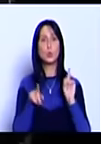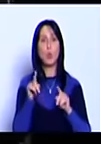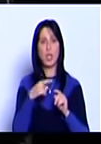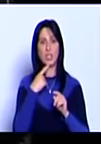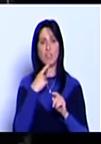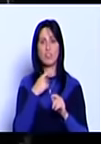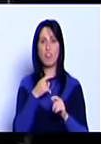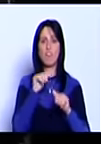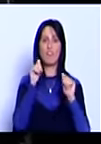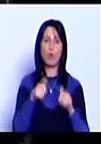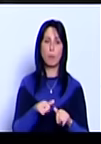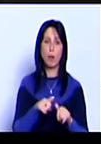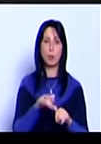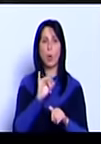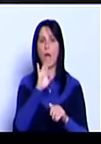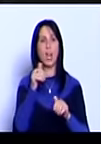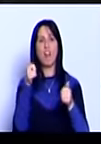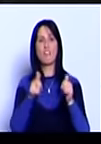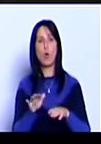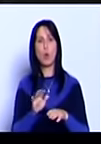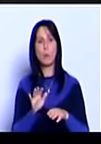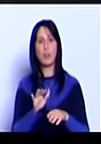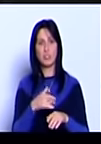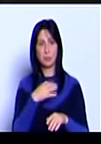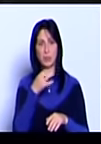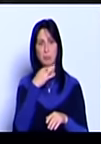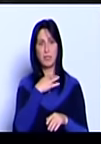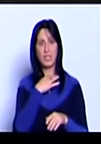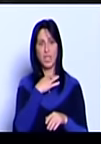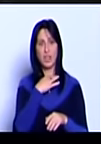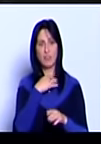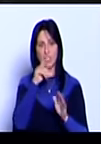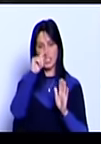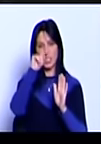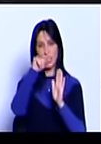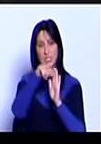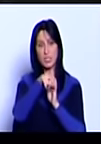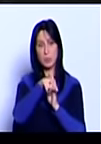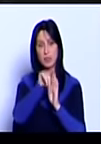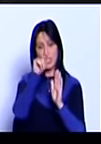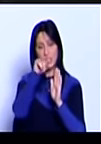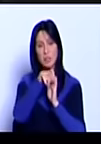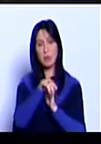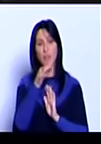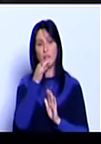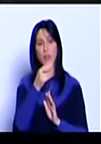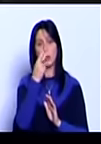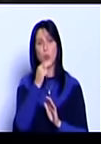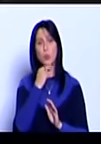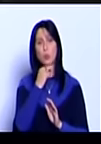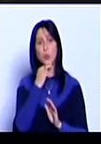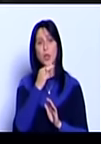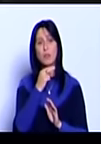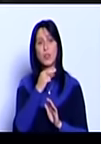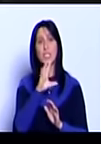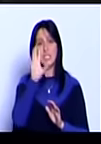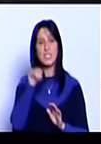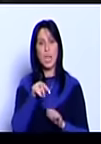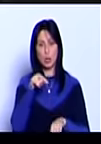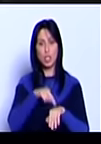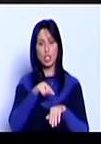ფორმალური გნებავთ არა ჩემო კარგო ეს როგორც თქვენ მითხარით ხო სიღრმეში ჩავიდეთო სიღრმისეულად გეუბნებით არ არის სიღრმისეულად იგრძნობა საერთოდ